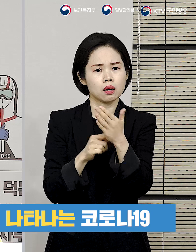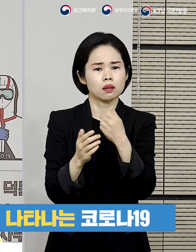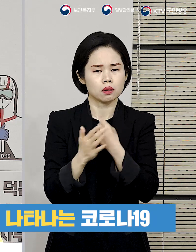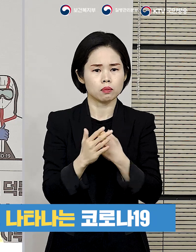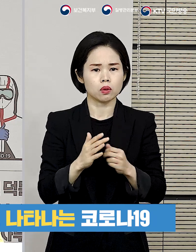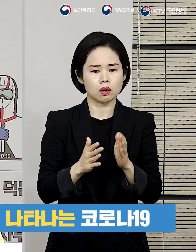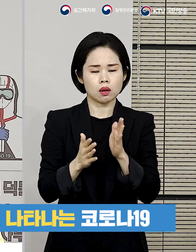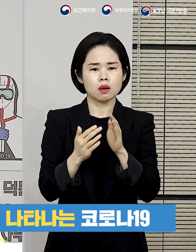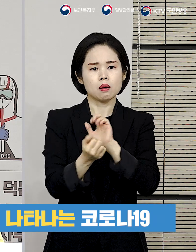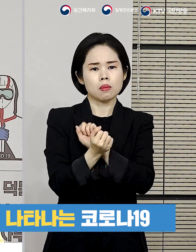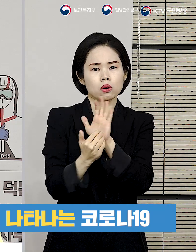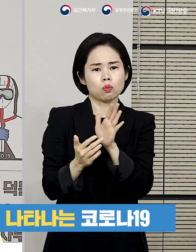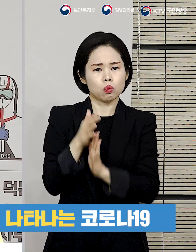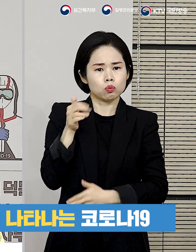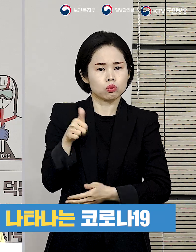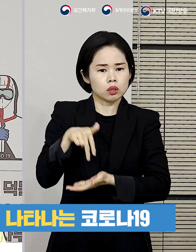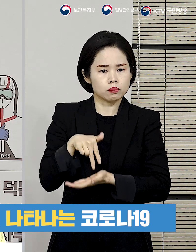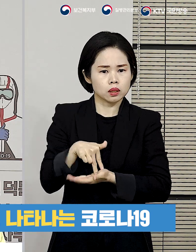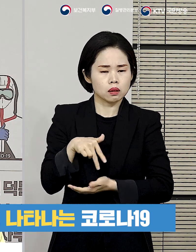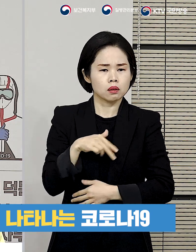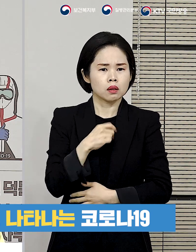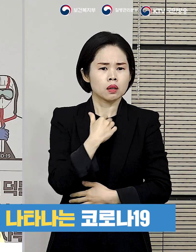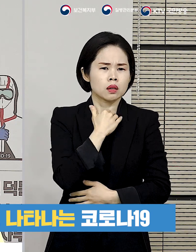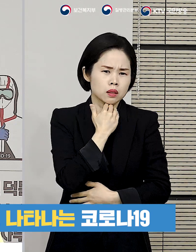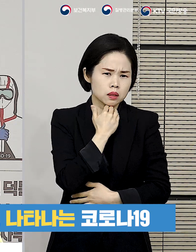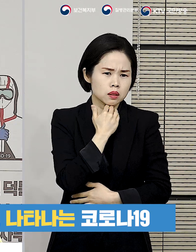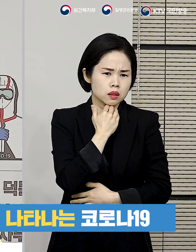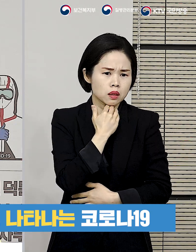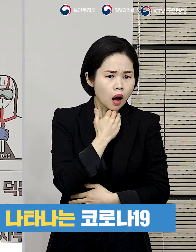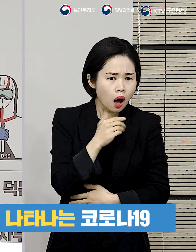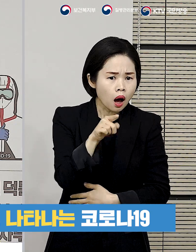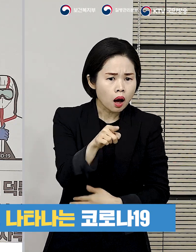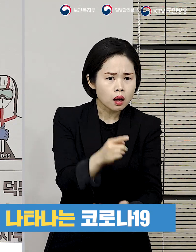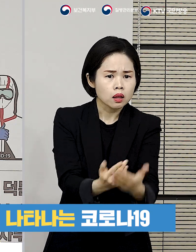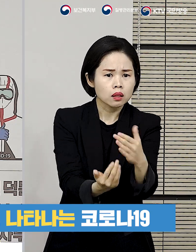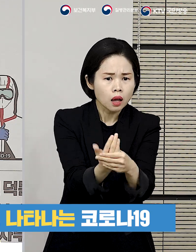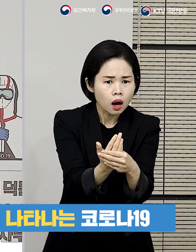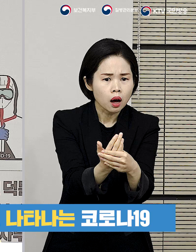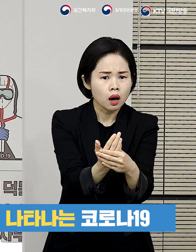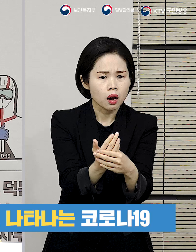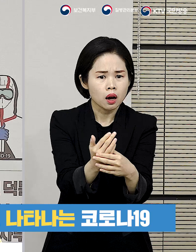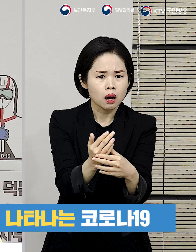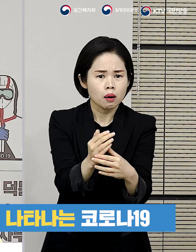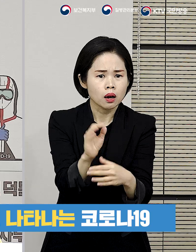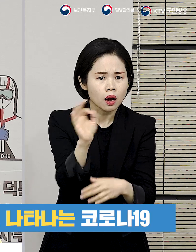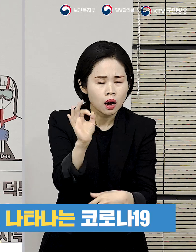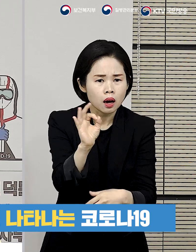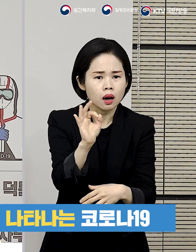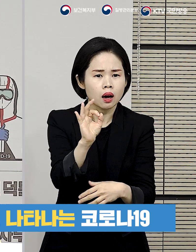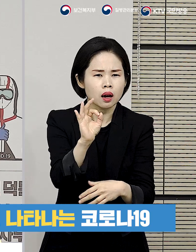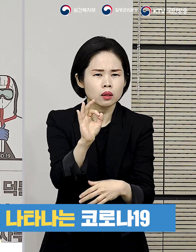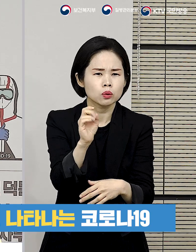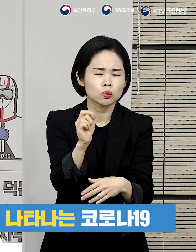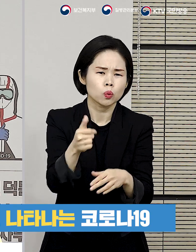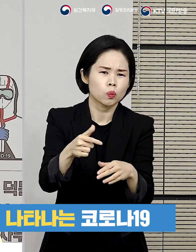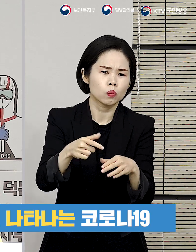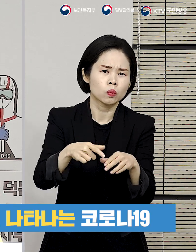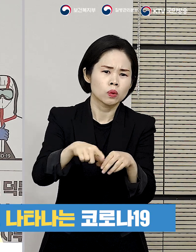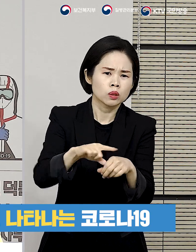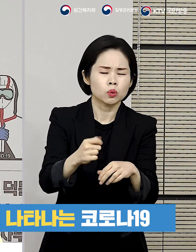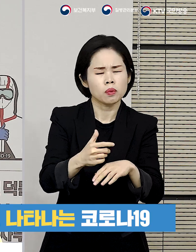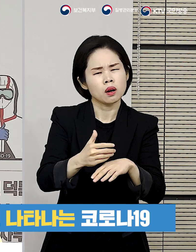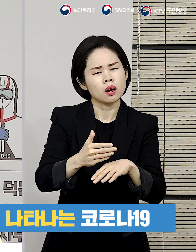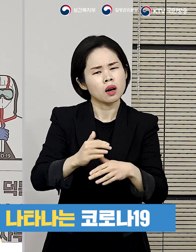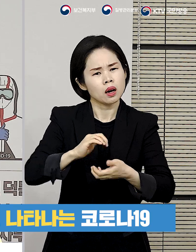지방자치단체로서는 뒤를 쫓아가면서 조치를 취하는 이러한 한계를 근본적으로